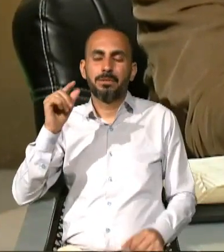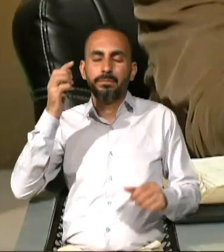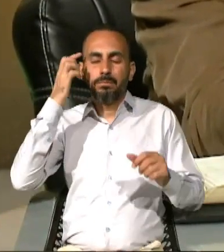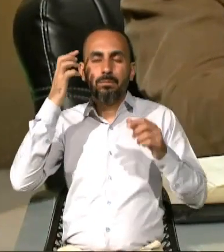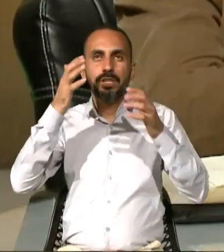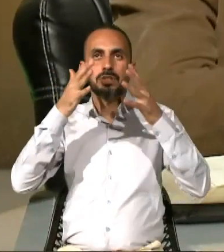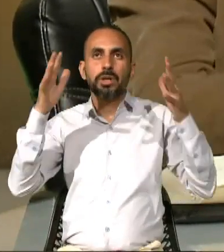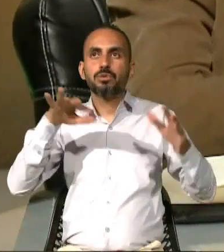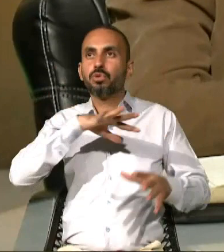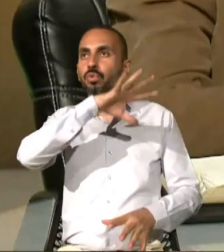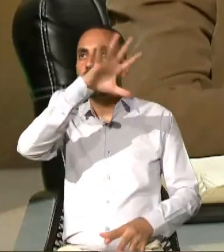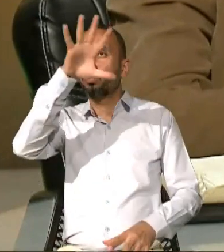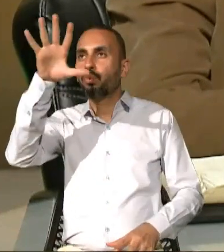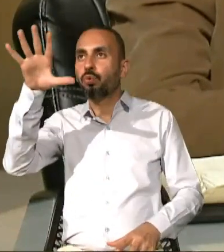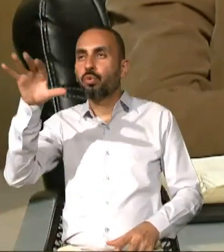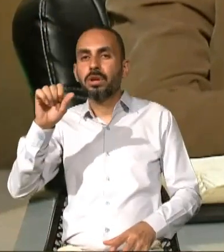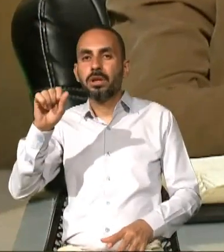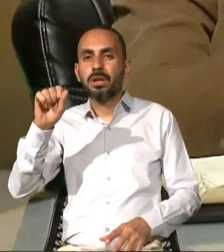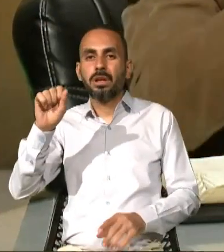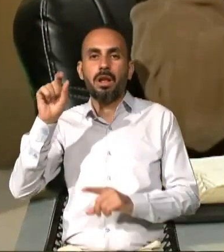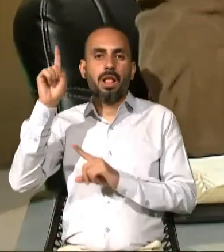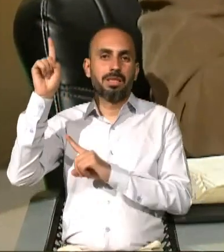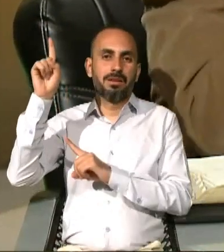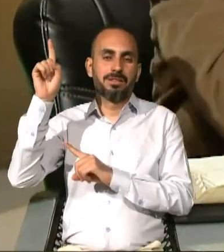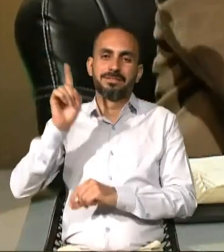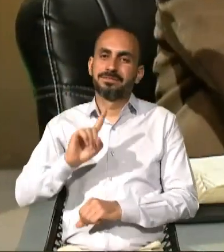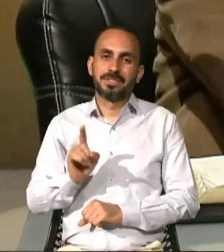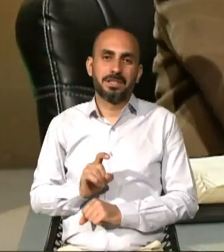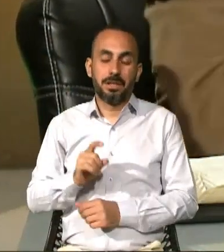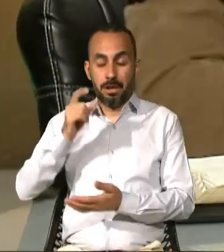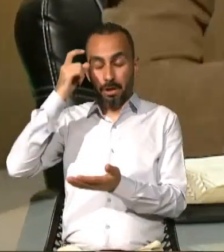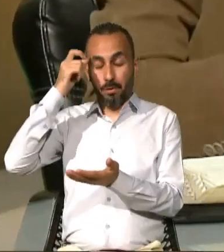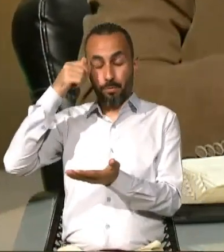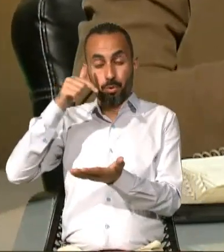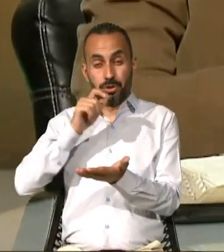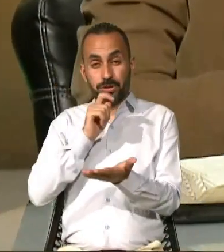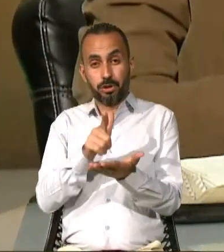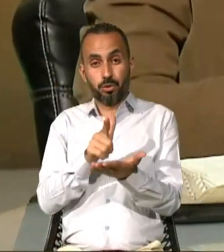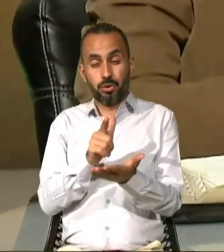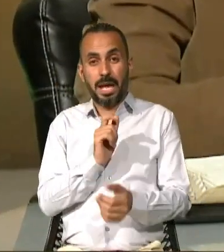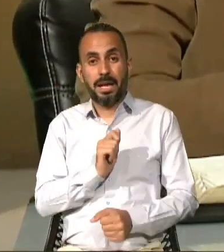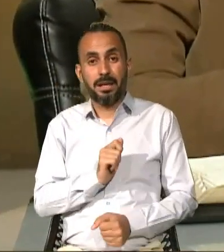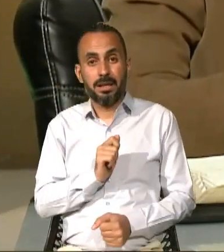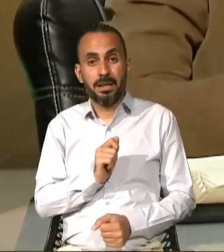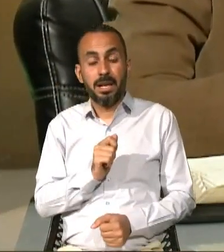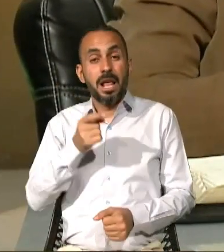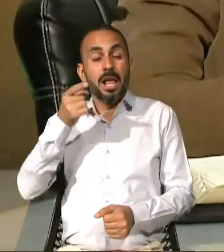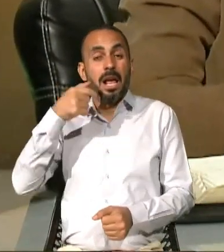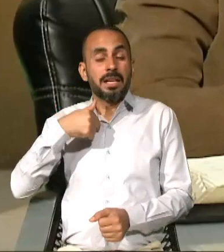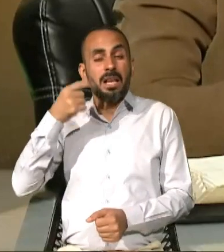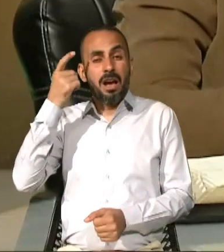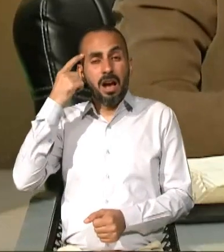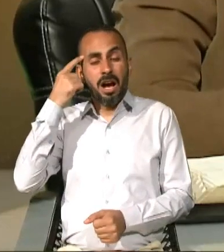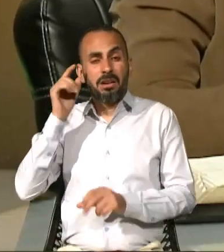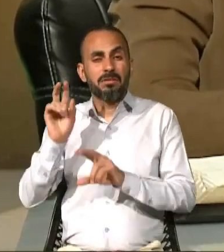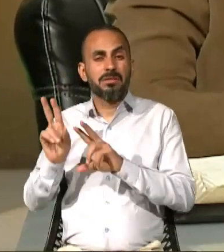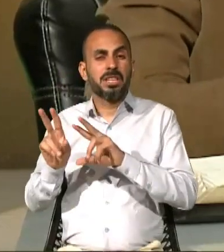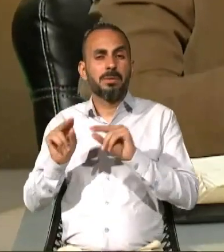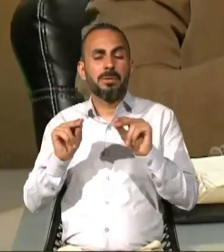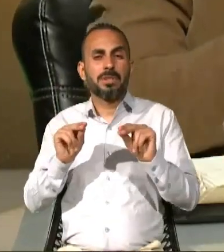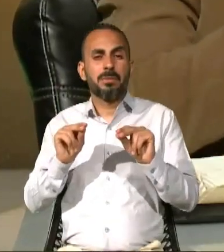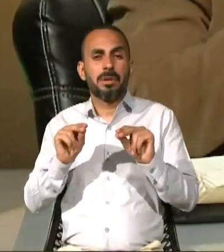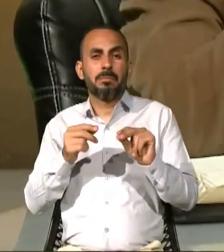يفهمها. لكن بولس قال ساعرف كما عرفت. فلا انا مشتاق لده